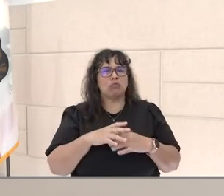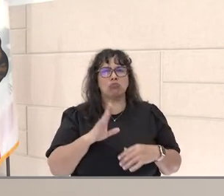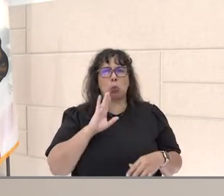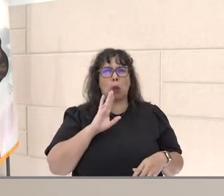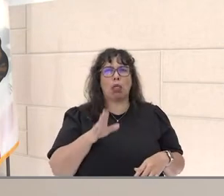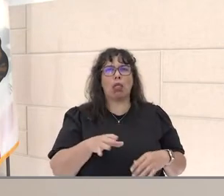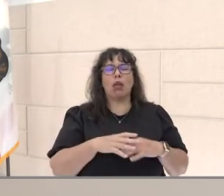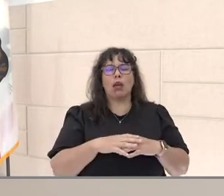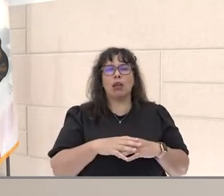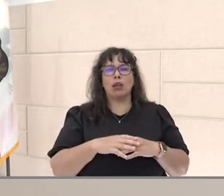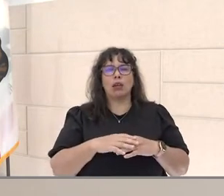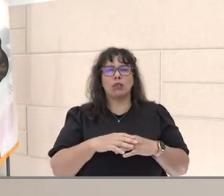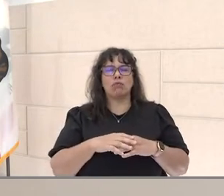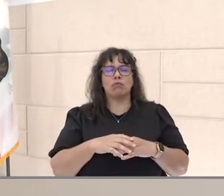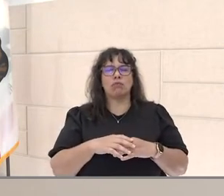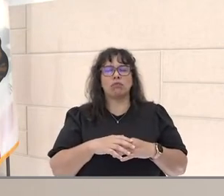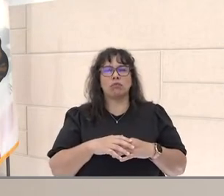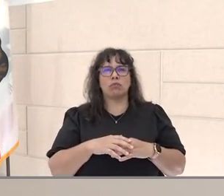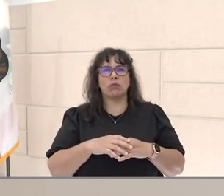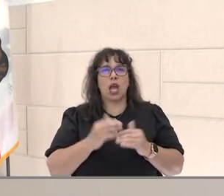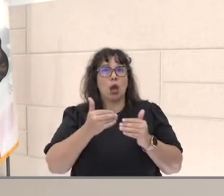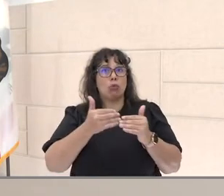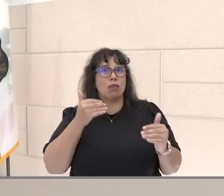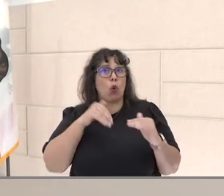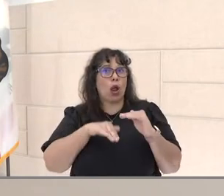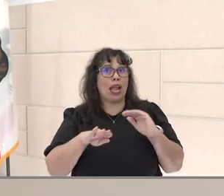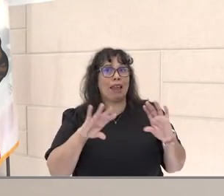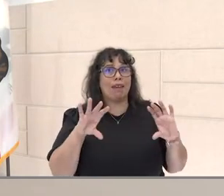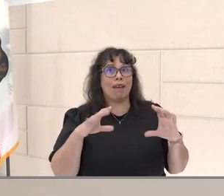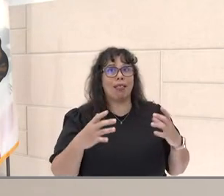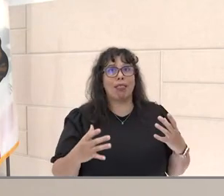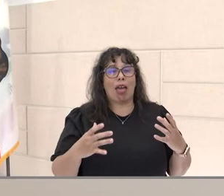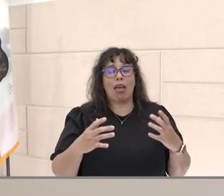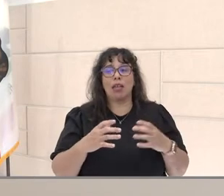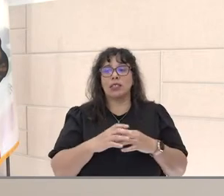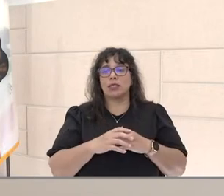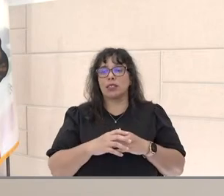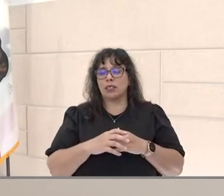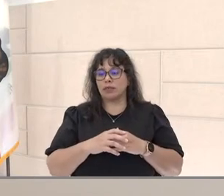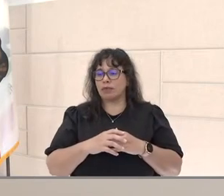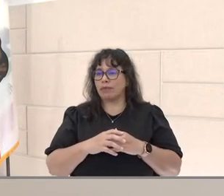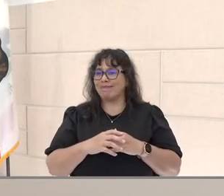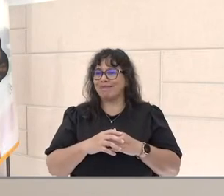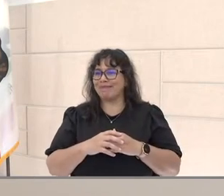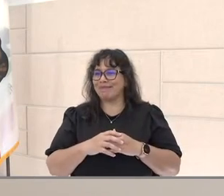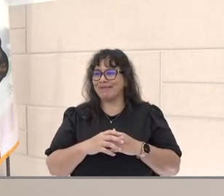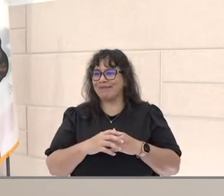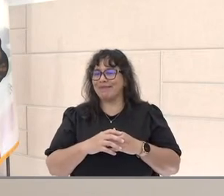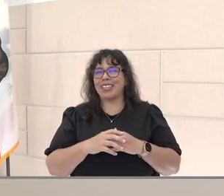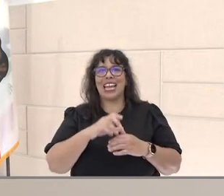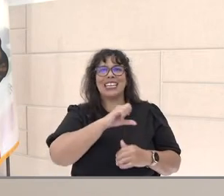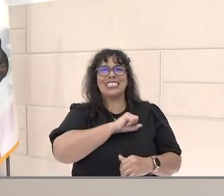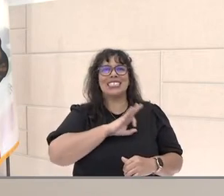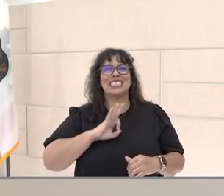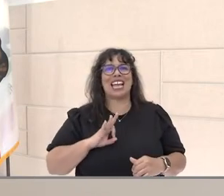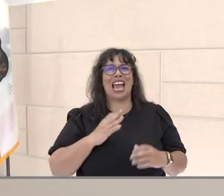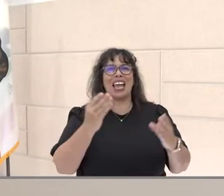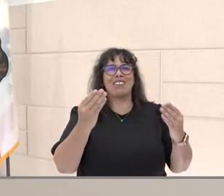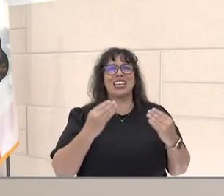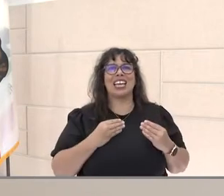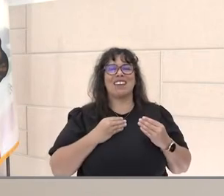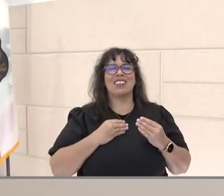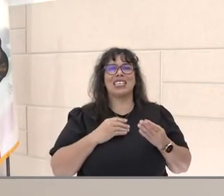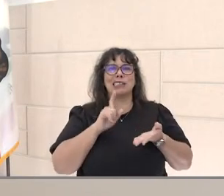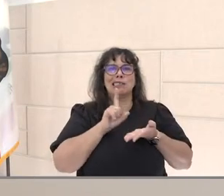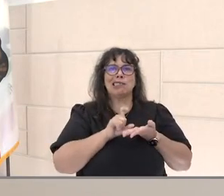ចូលទៅសាលារៀនហ្នឹងយើងឈរដាច់ពីគ្នាមុននឹងចូលថ្នាក់គឺ